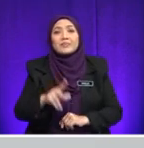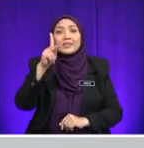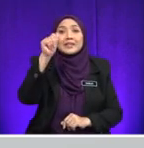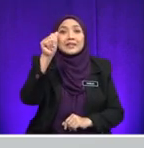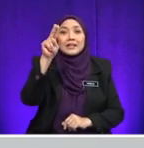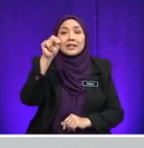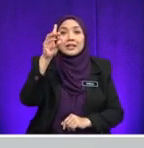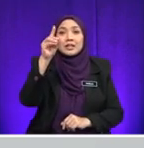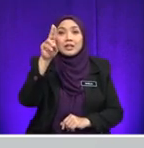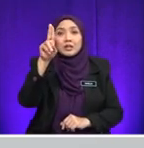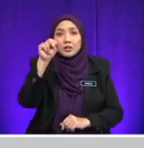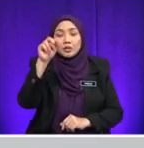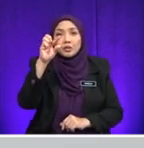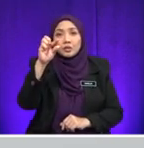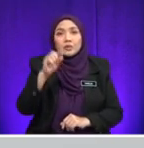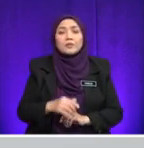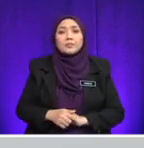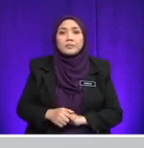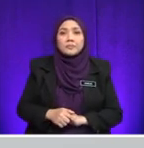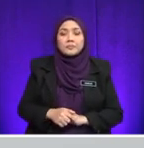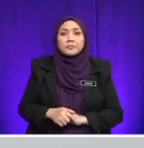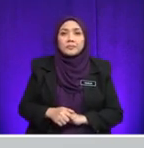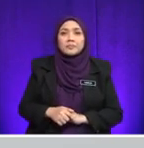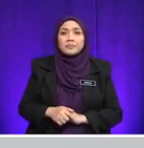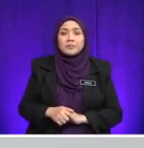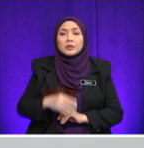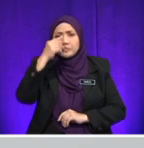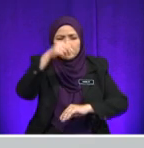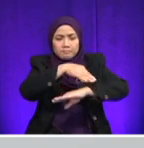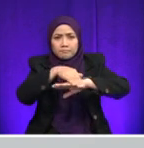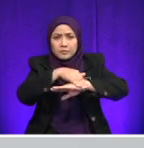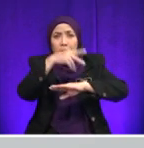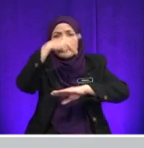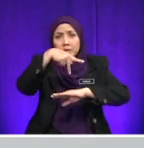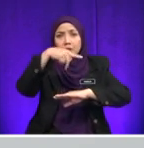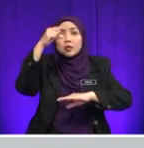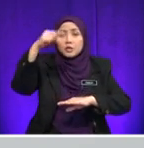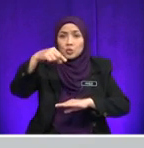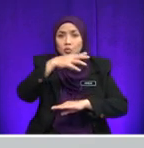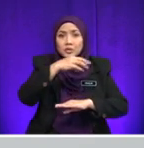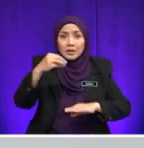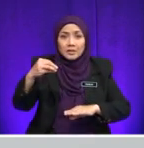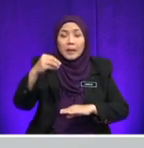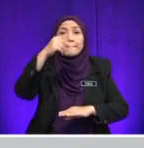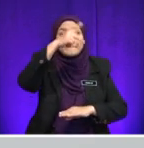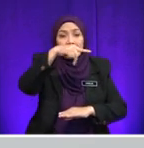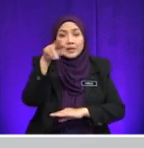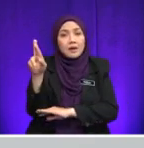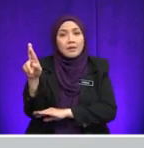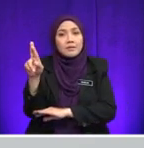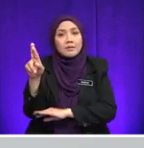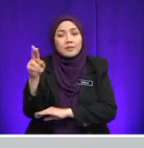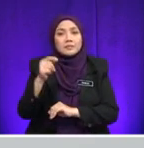bukan sudut Oke sebab Sisi dia adalah PQ dan PR Jadi